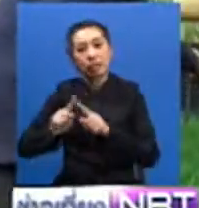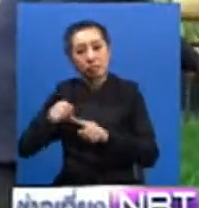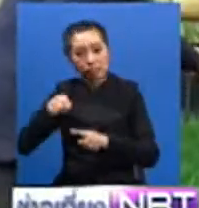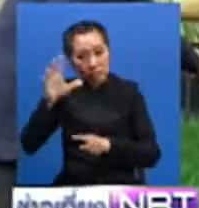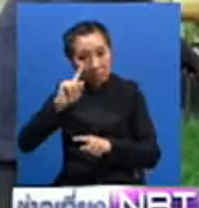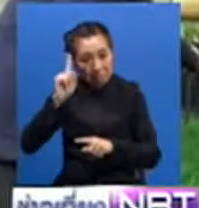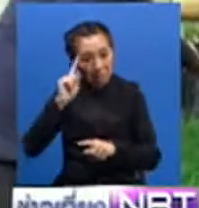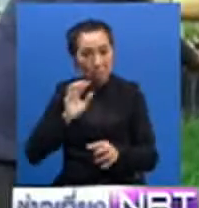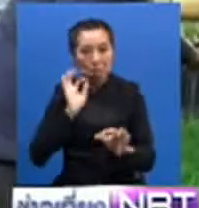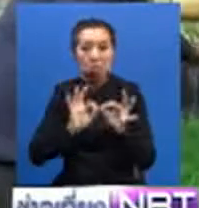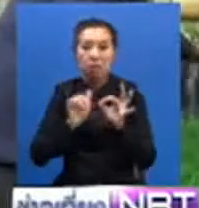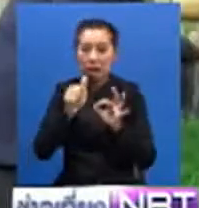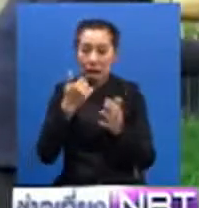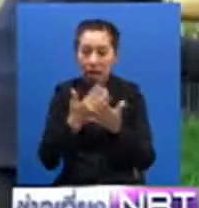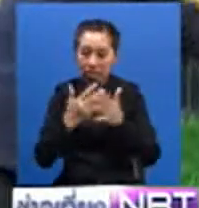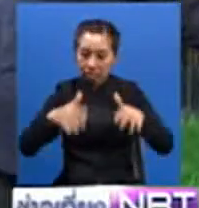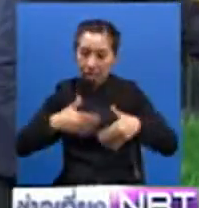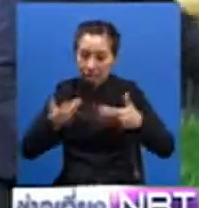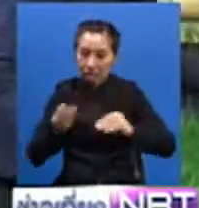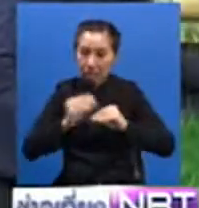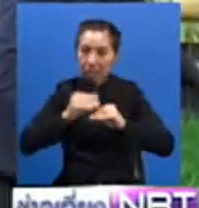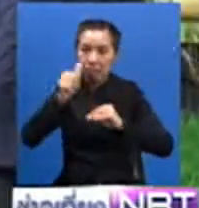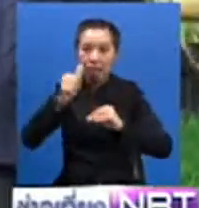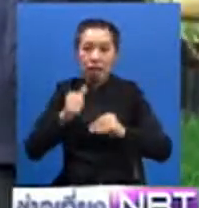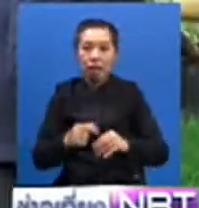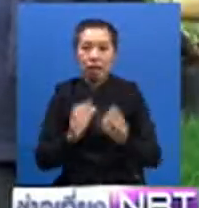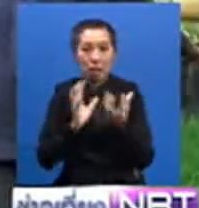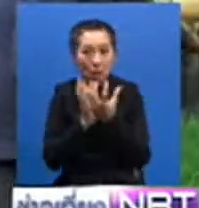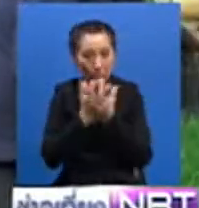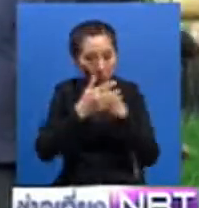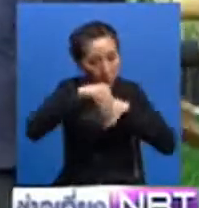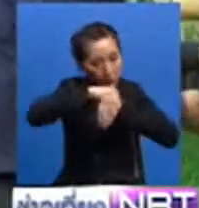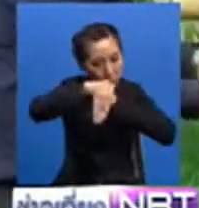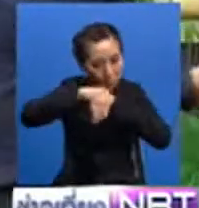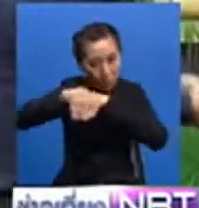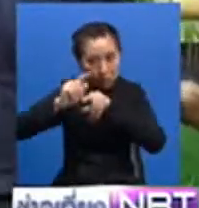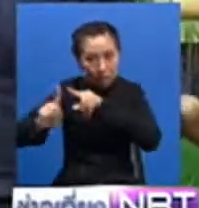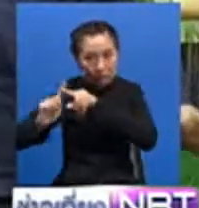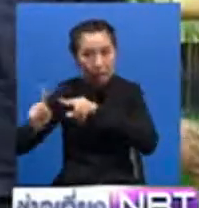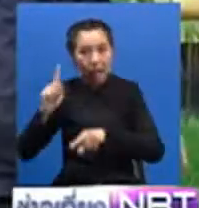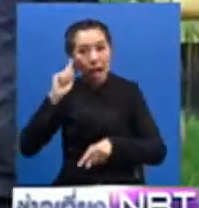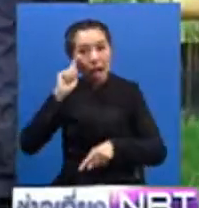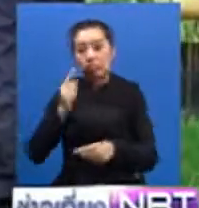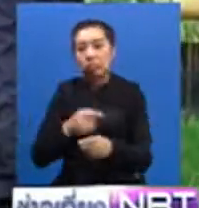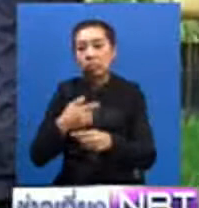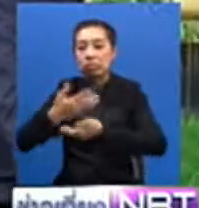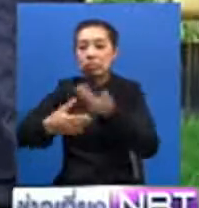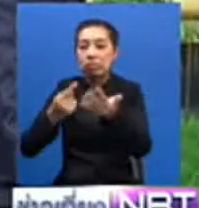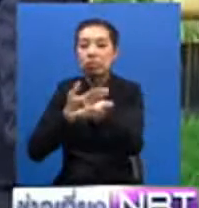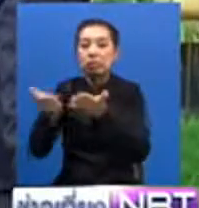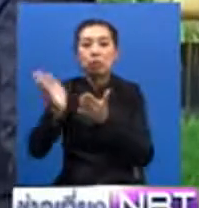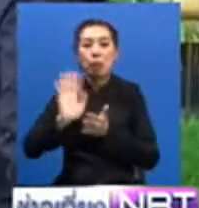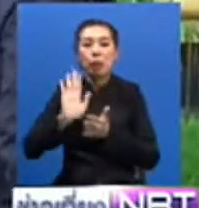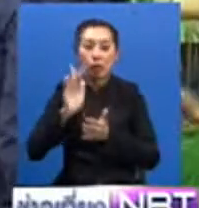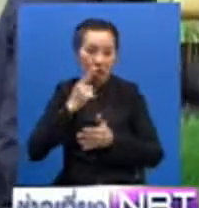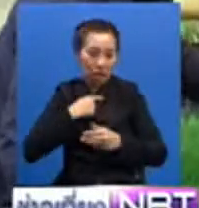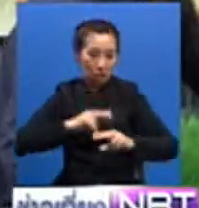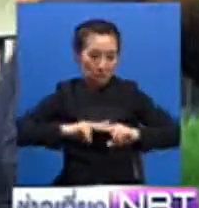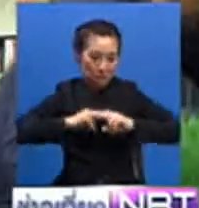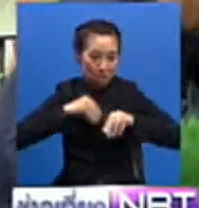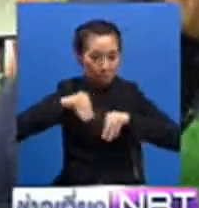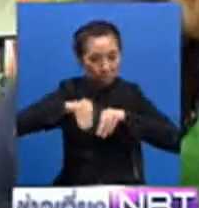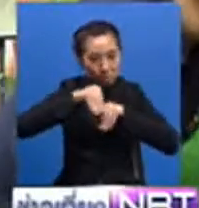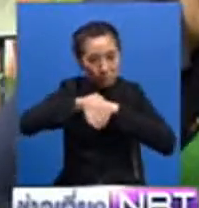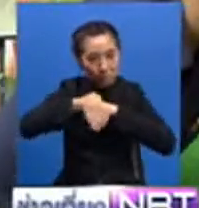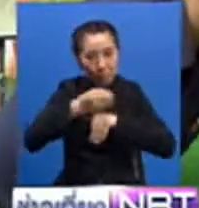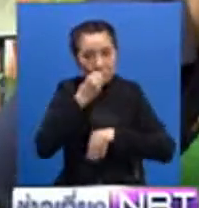ายจ่ายเพิ่มรายได้พยายามปลูกผักกันไปเยอะไม่ต้องไปซื้อตลาดลดต้นทุนเยอะ